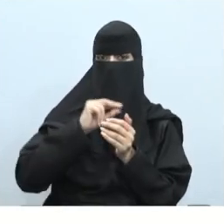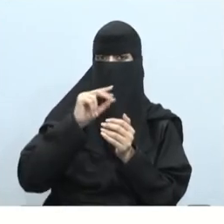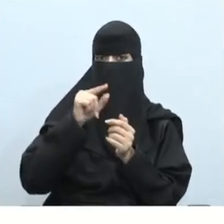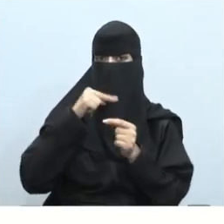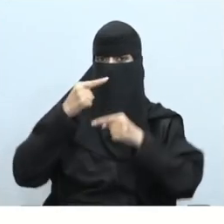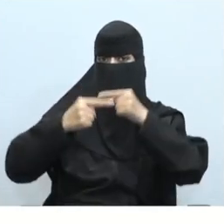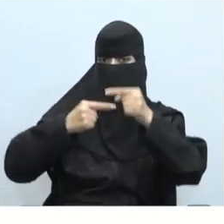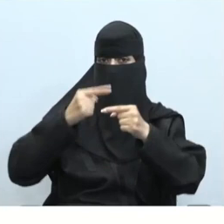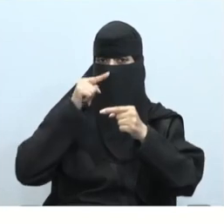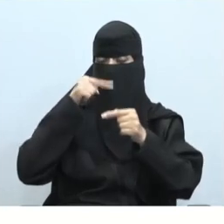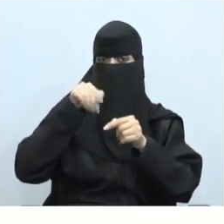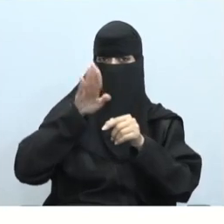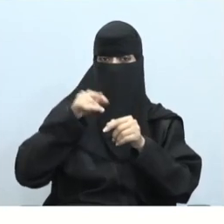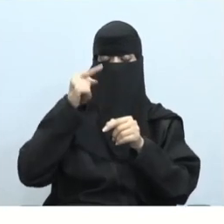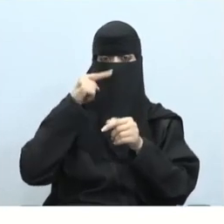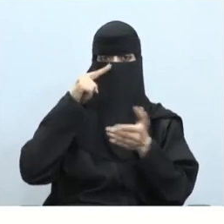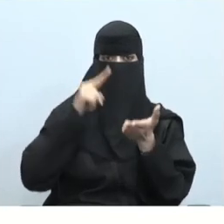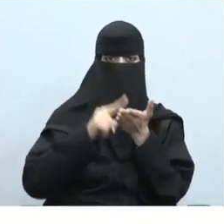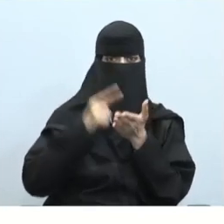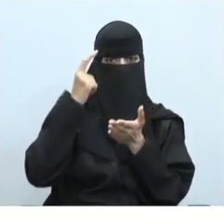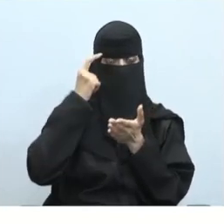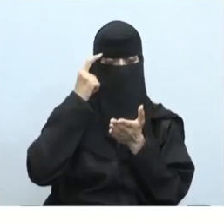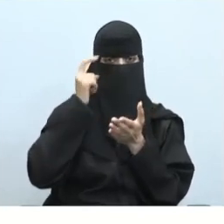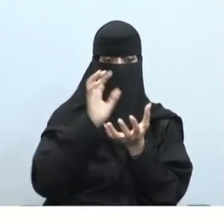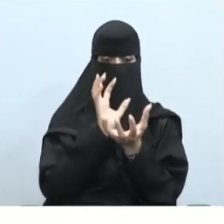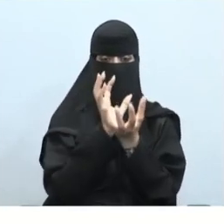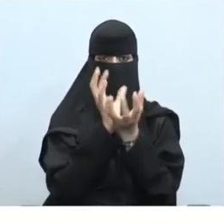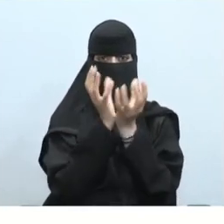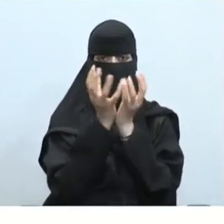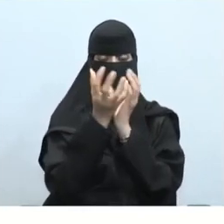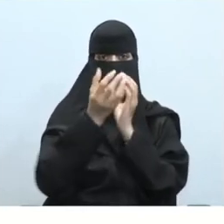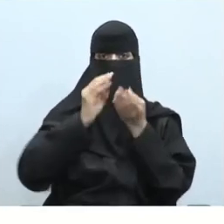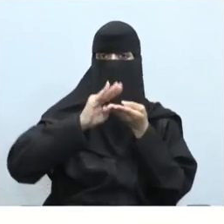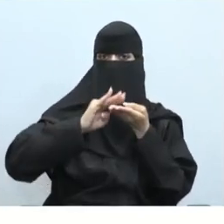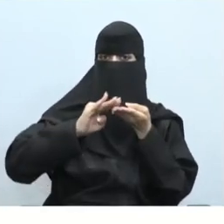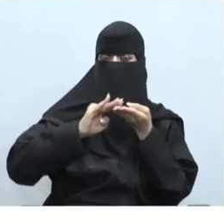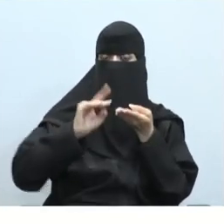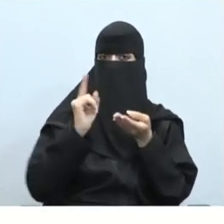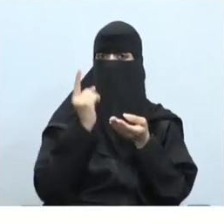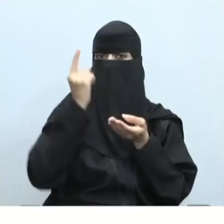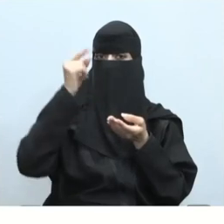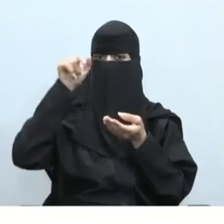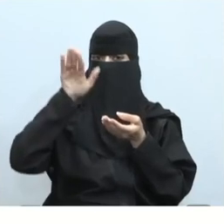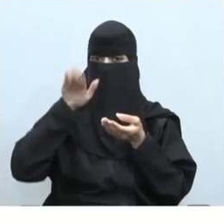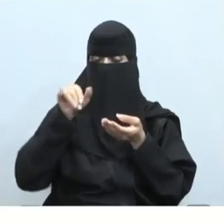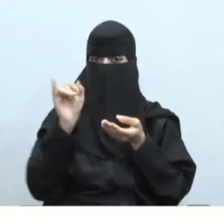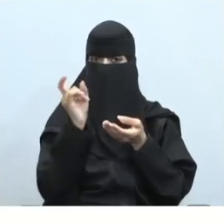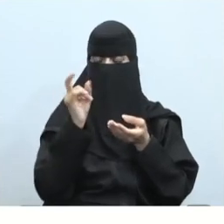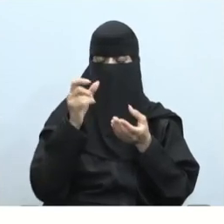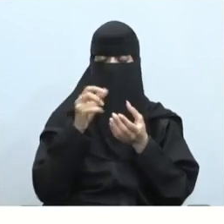تعلمون ان الارض او كوكب الارض احد كواكب المجموعه